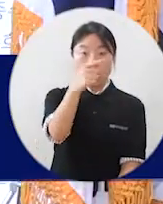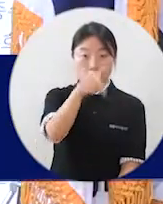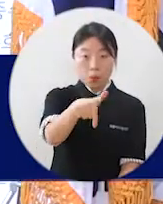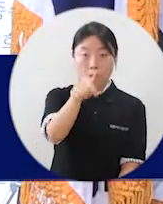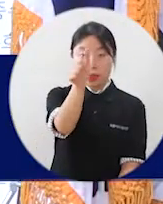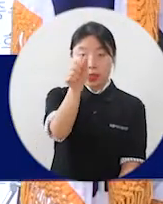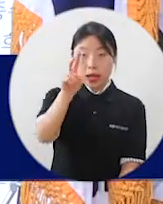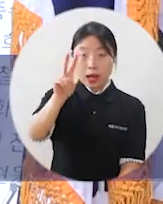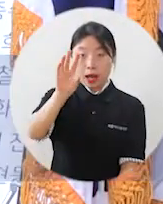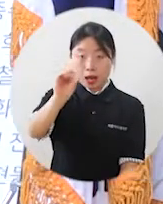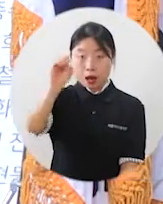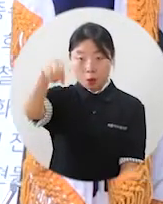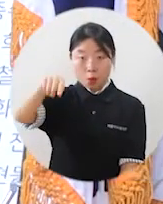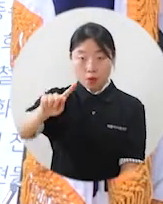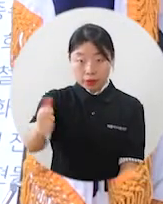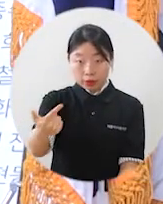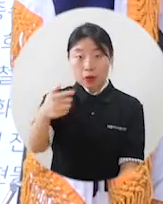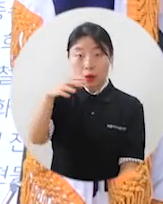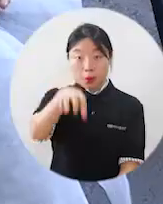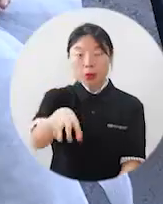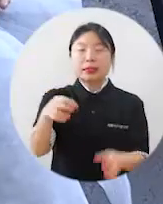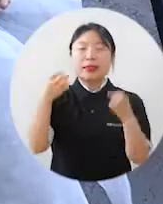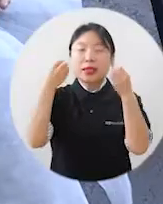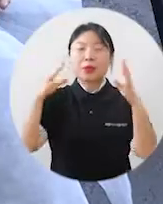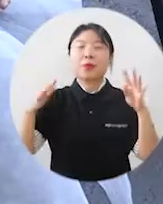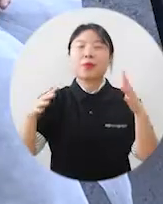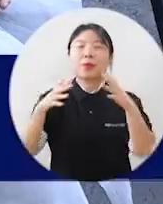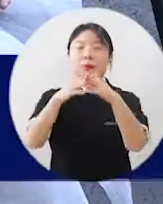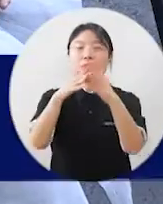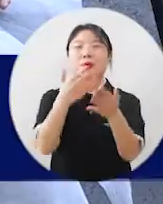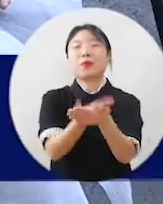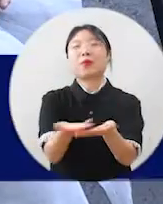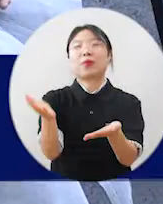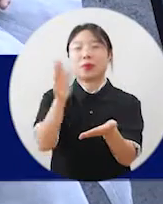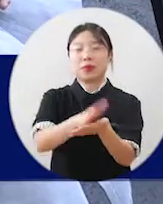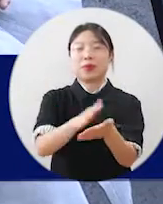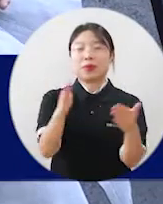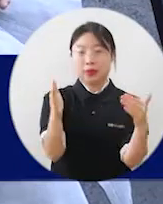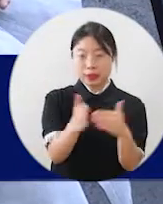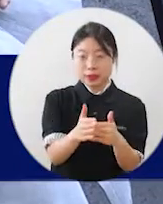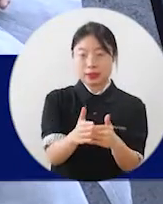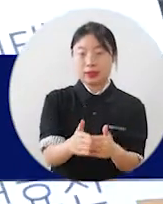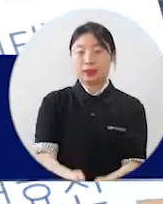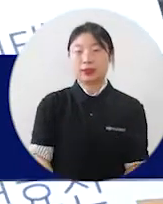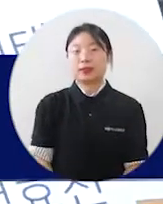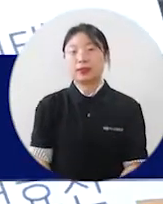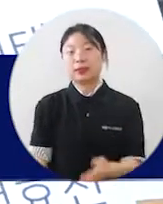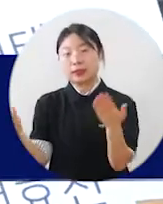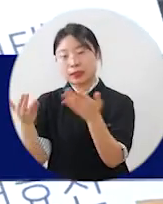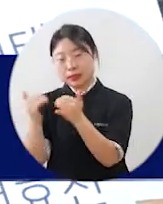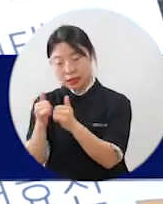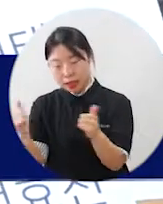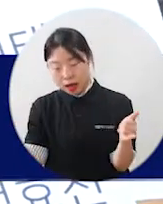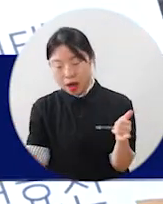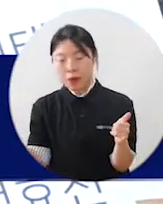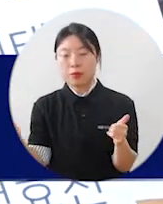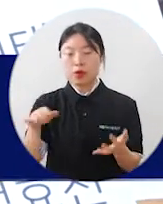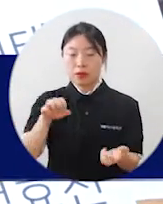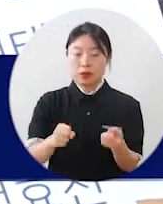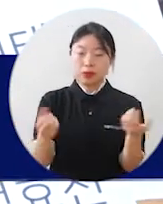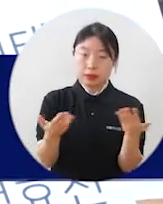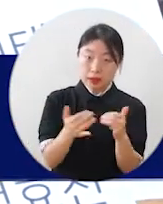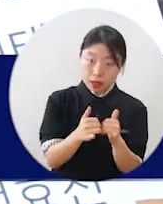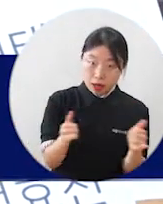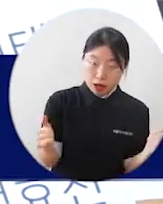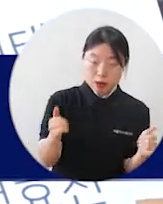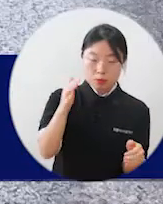입주식을 개최했습니다. 이날 입주식에는 의왕시 관계자를 비롯해 녹향원 자원봉사자와 후원자 등 50여